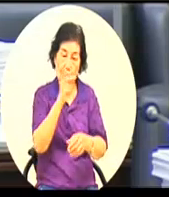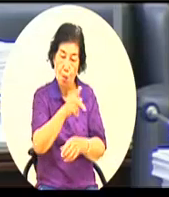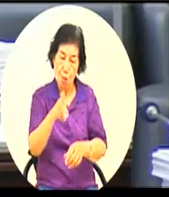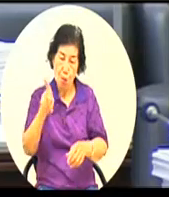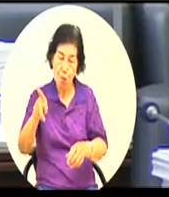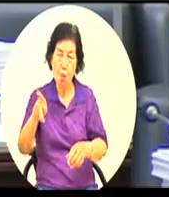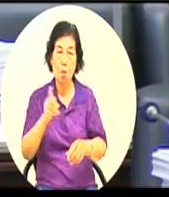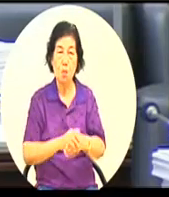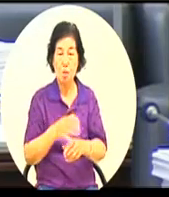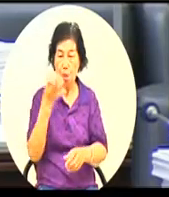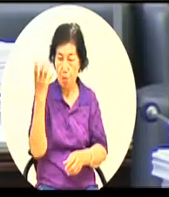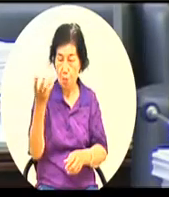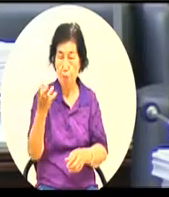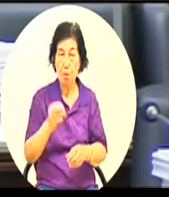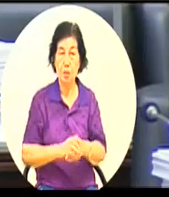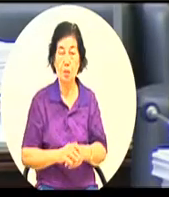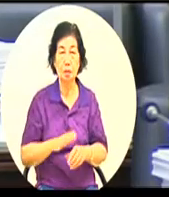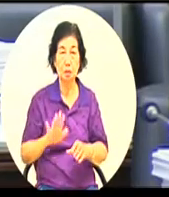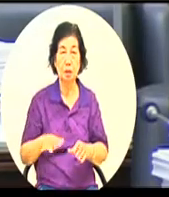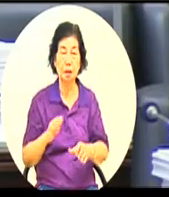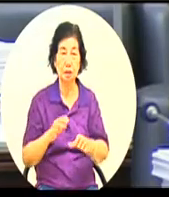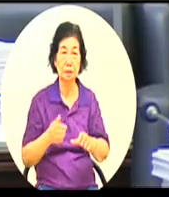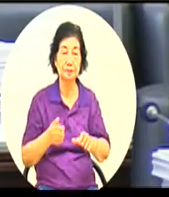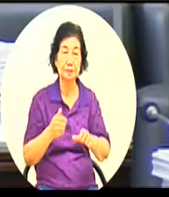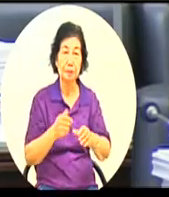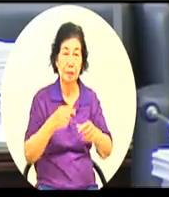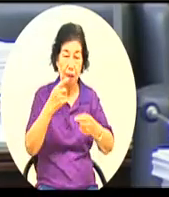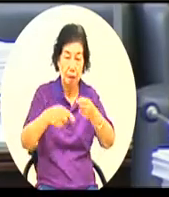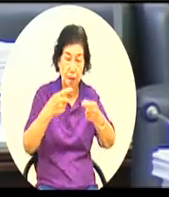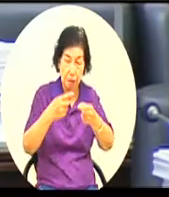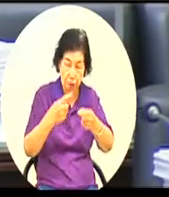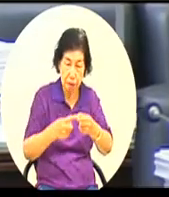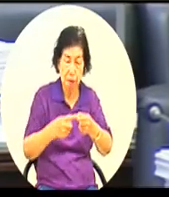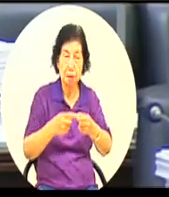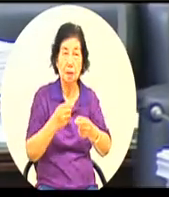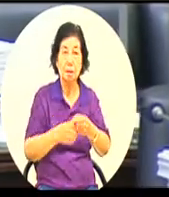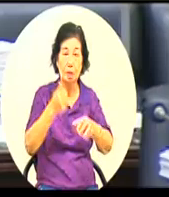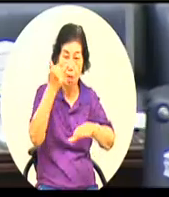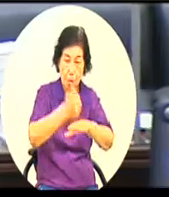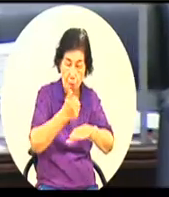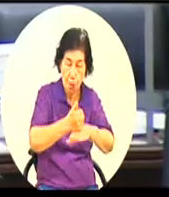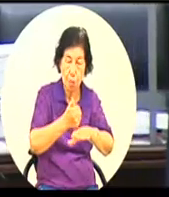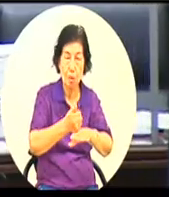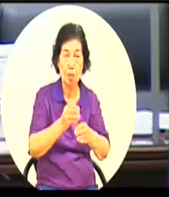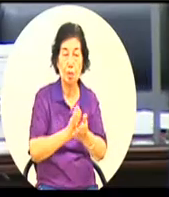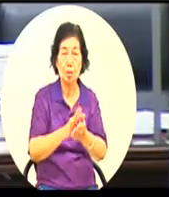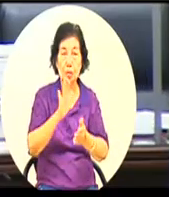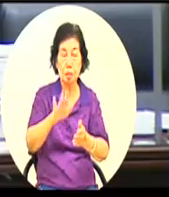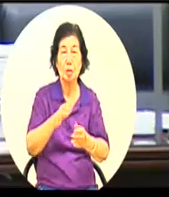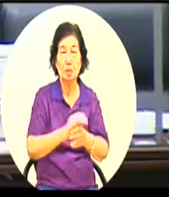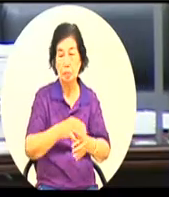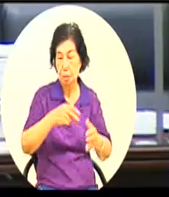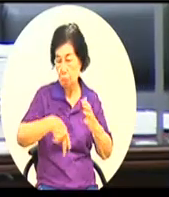场，你像年外做做，尻川拌拌的，啊！人民来收哦。